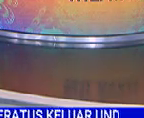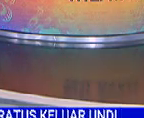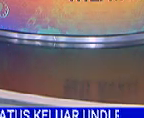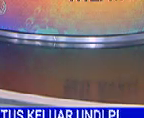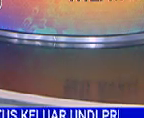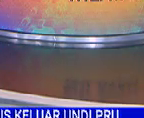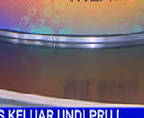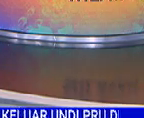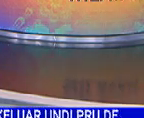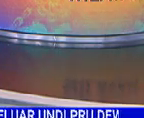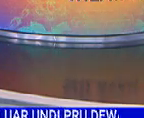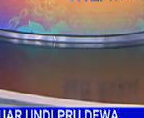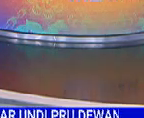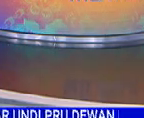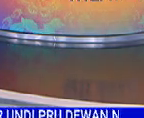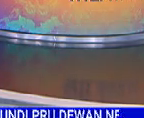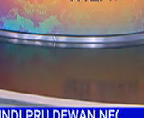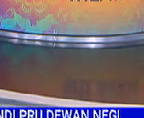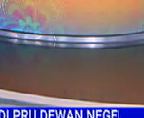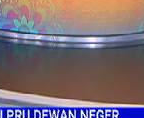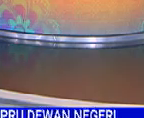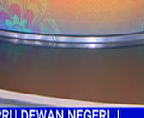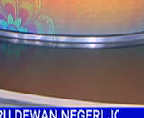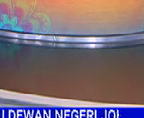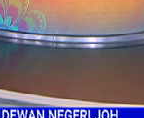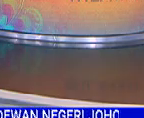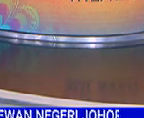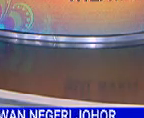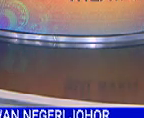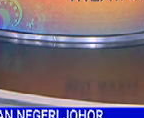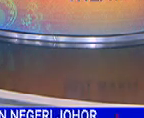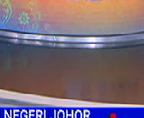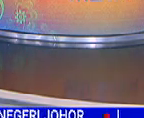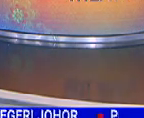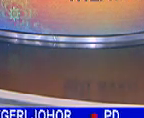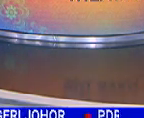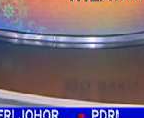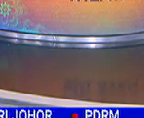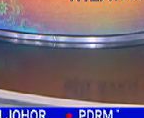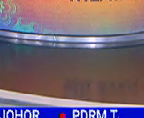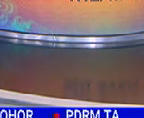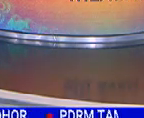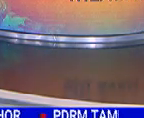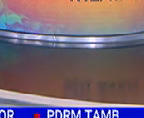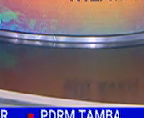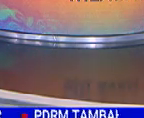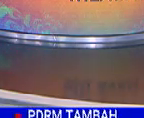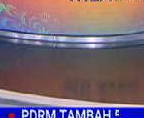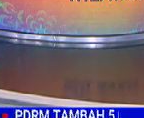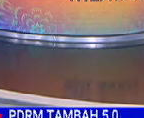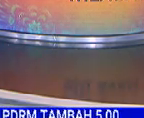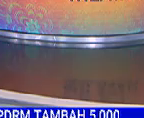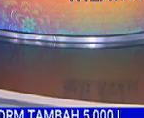negara dan seperti biasa lintas langsung dari Sabah dan Sarawak akan kita bawakan untuk Anda terus Setia